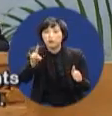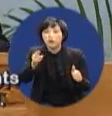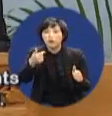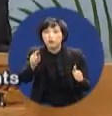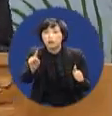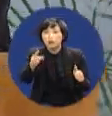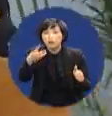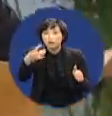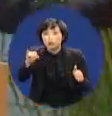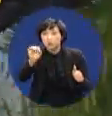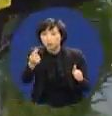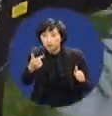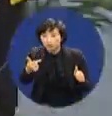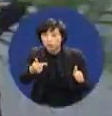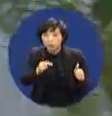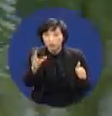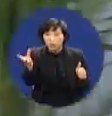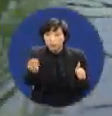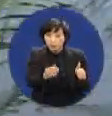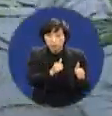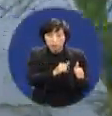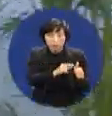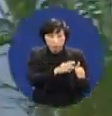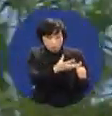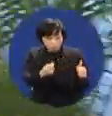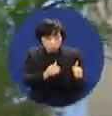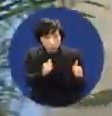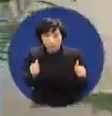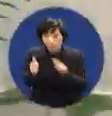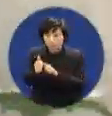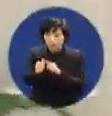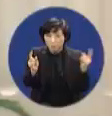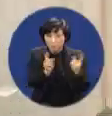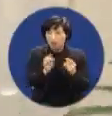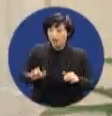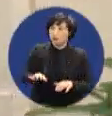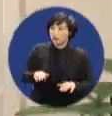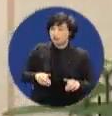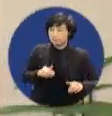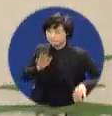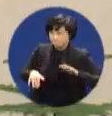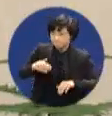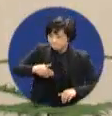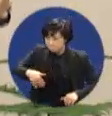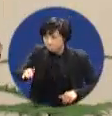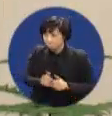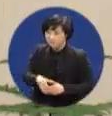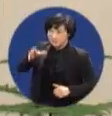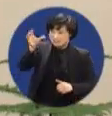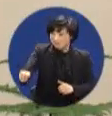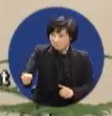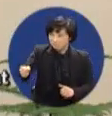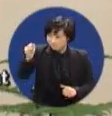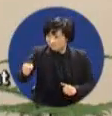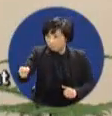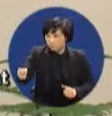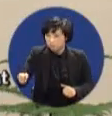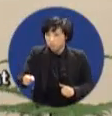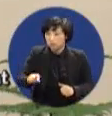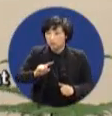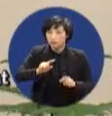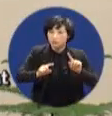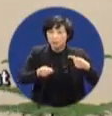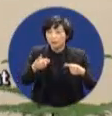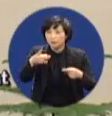만났어요. 쫓아가서 육서를 잡고, 야 이 자식아, 100 데나리온 내놔, 내놔. 그